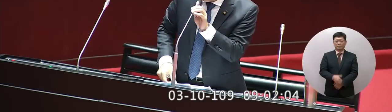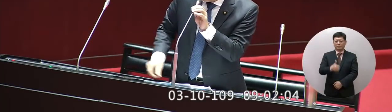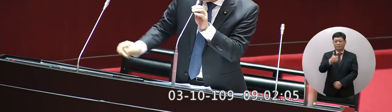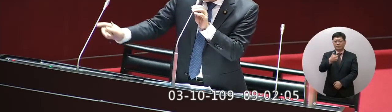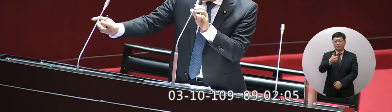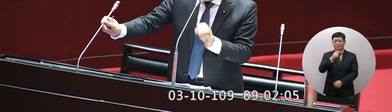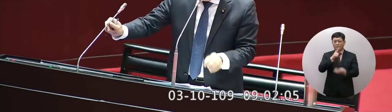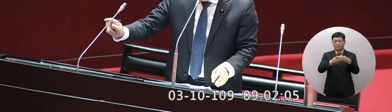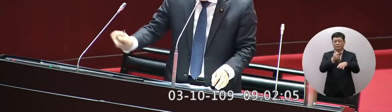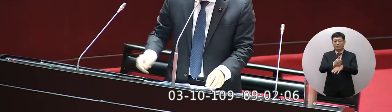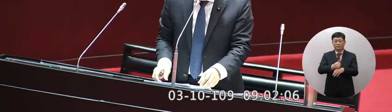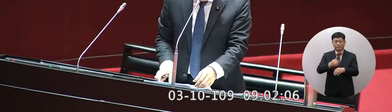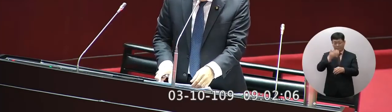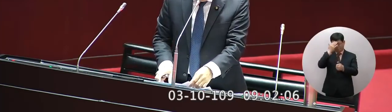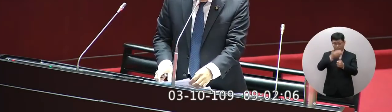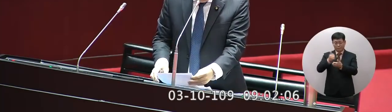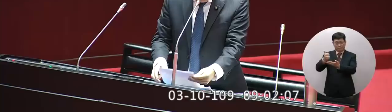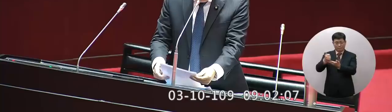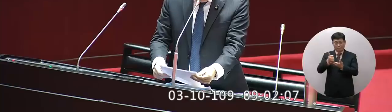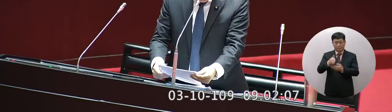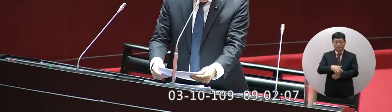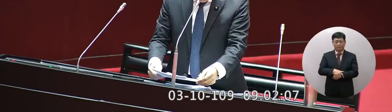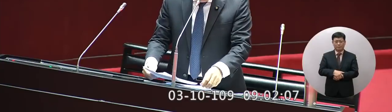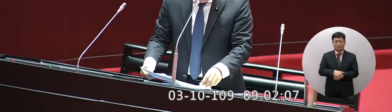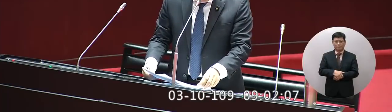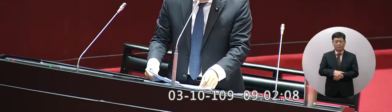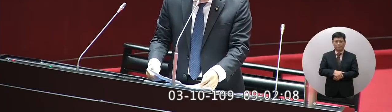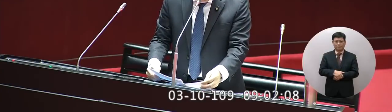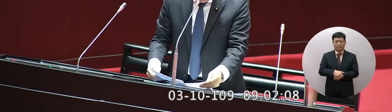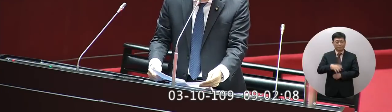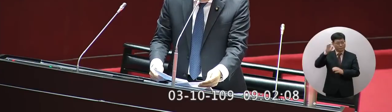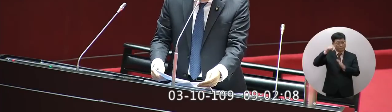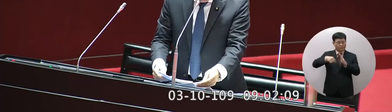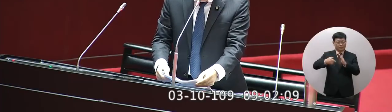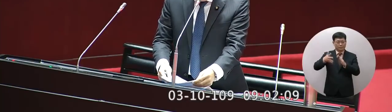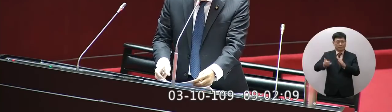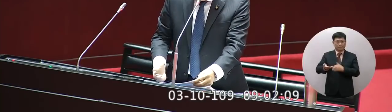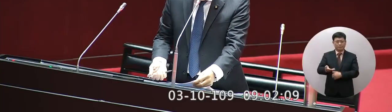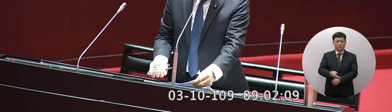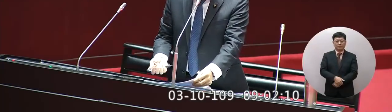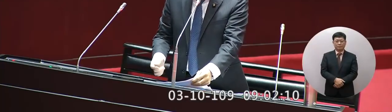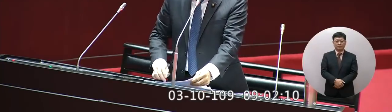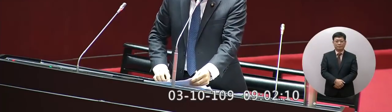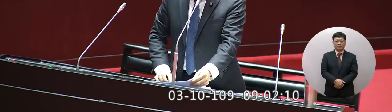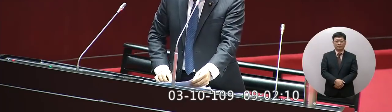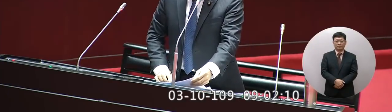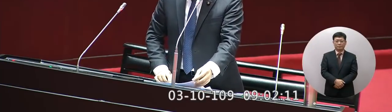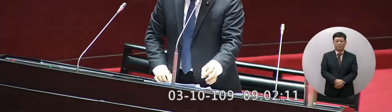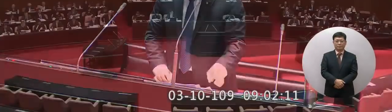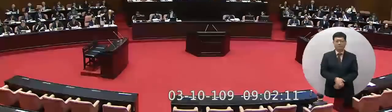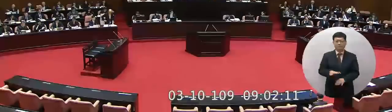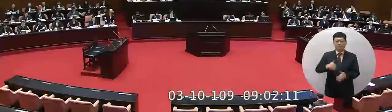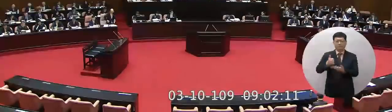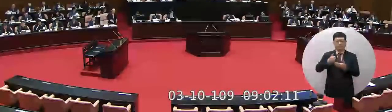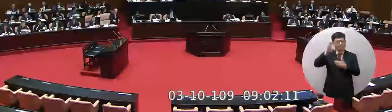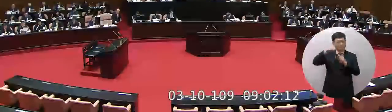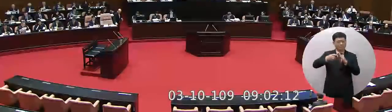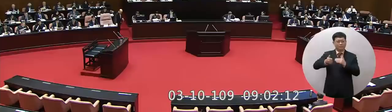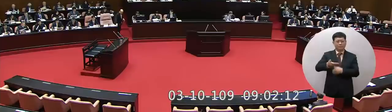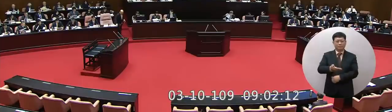好，谢谢主席。麻烦主席先邀请行政院院长。 请行政院苏院